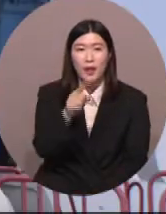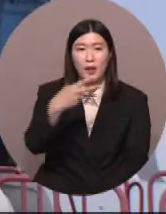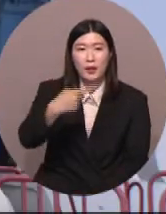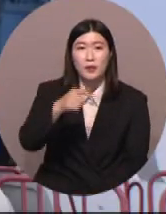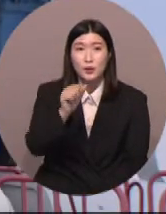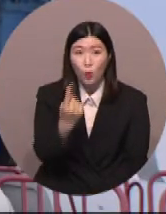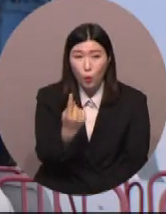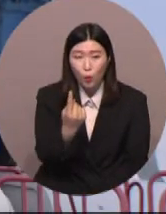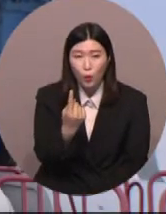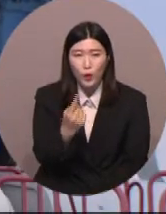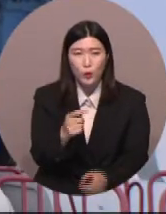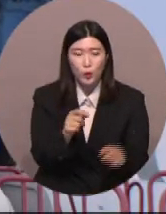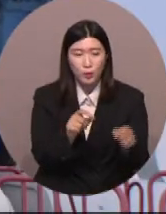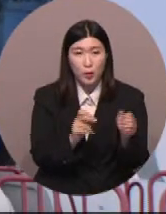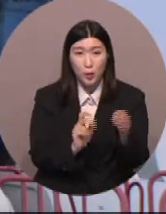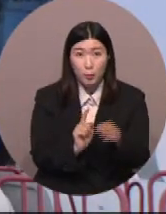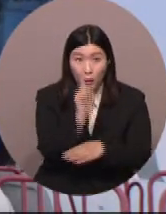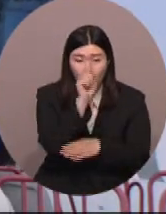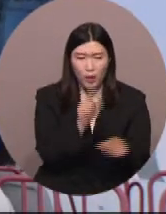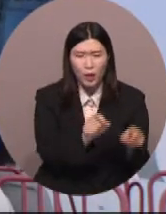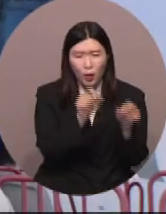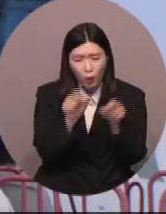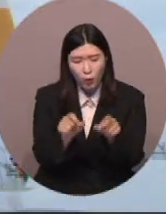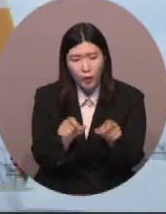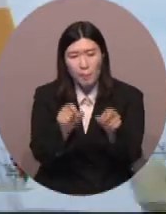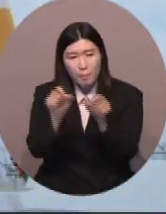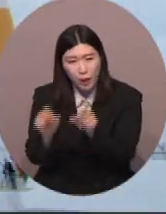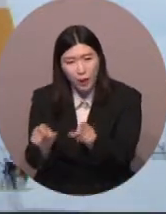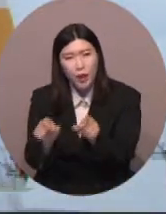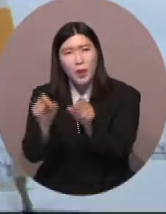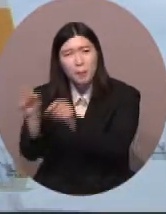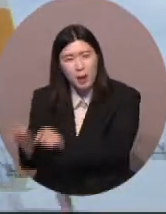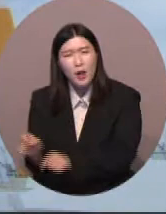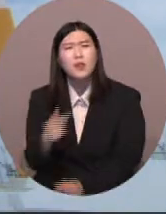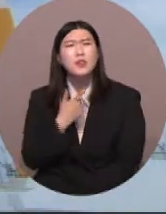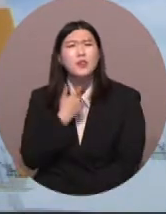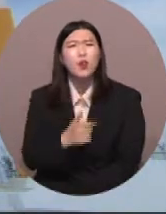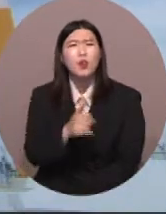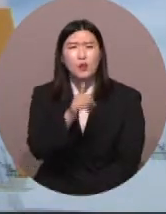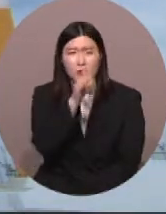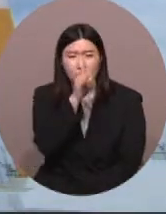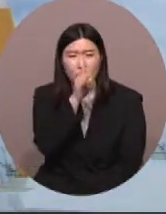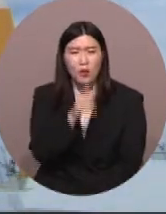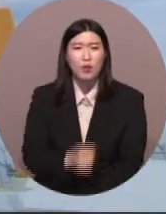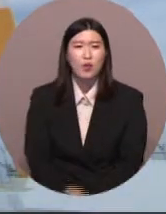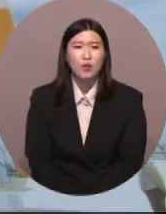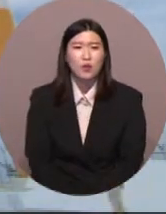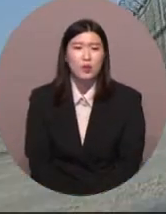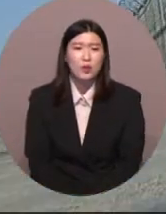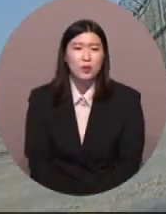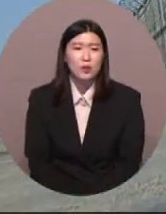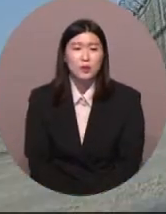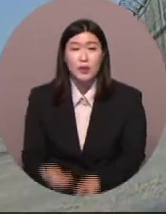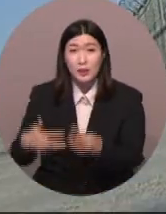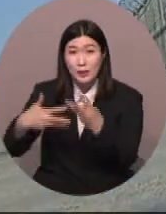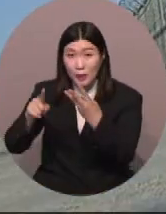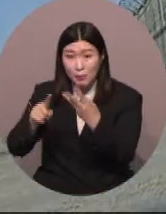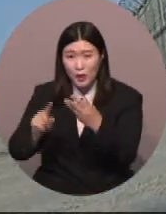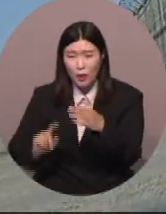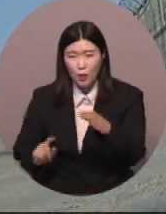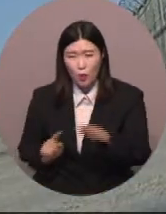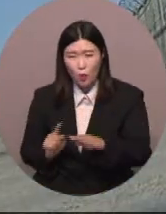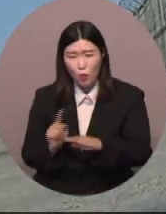이륙 8분 전 센서 오류로 중단된 것을 비롯해 2차 발사 때는 소방 설비 문제로 연기됐고 3차도